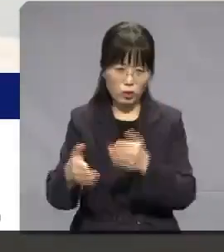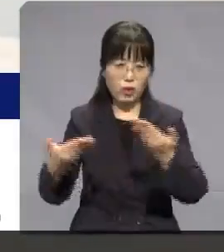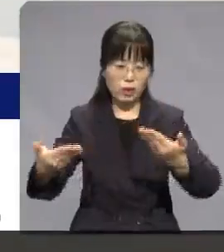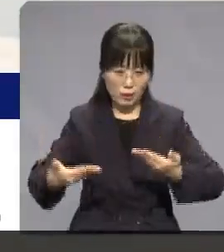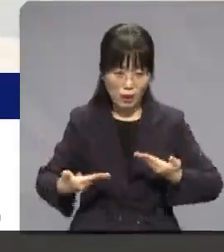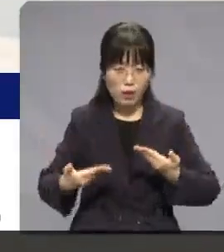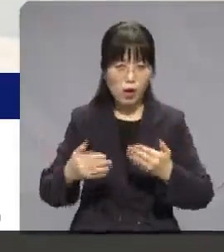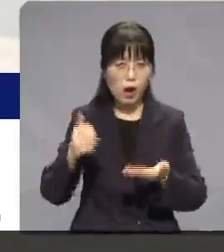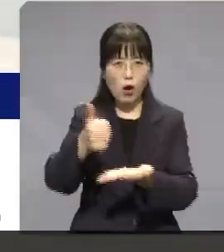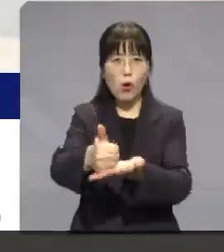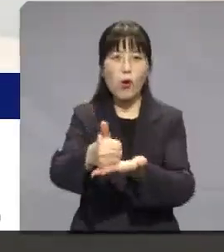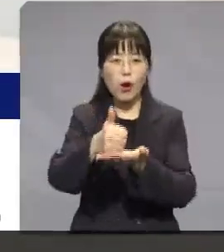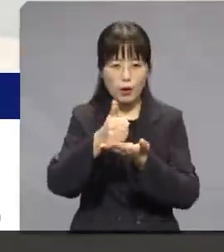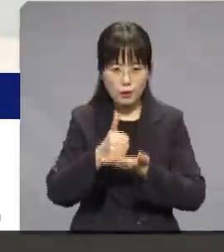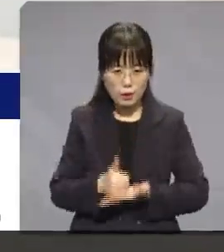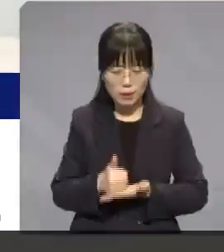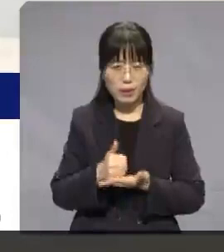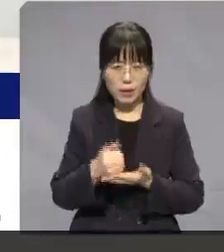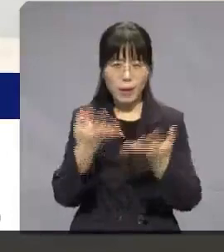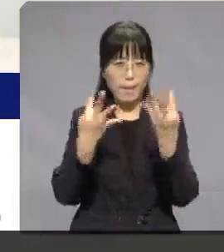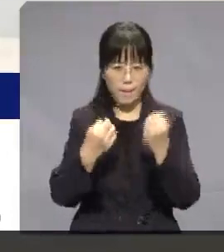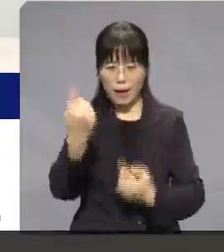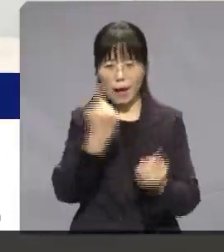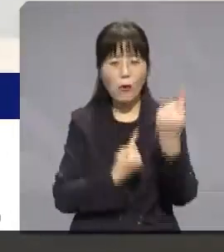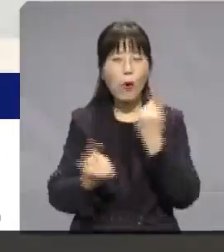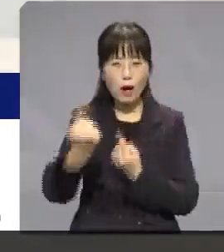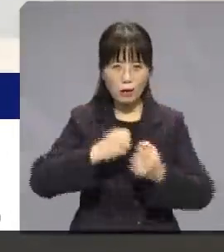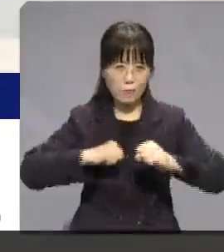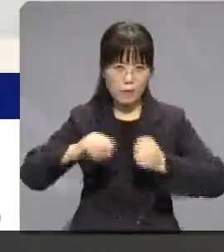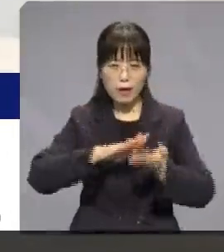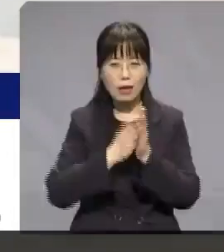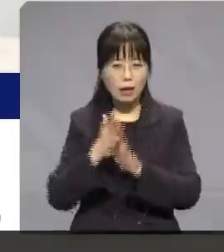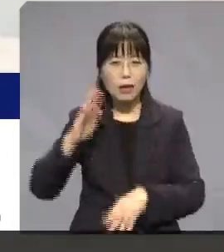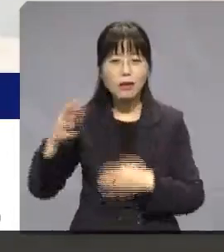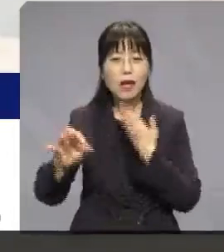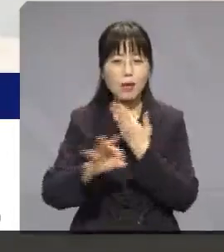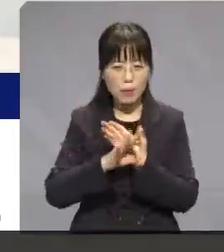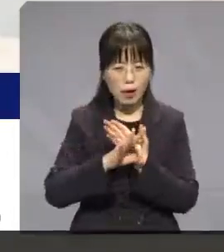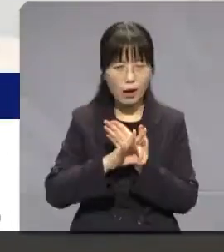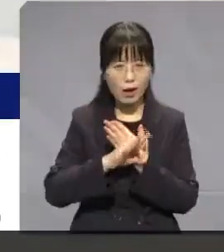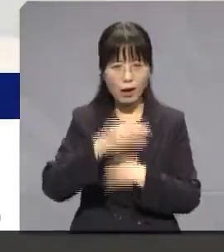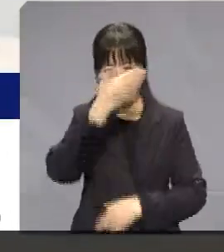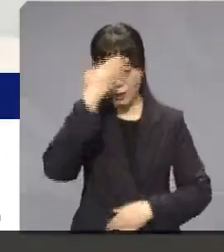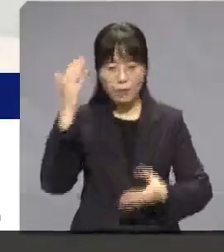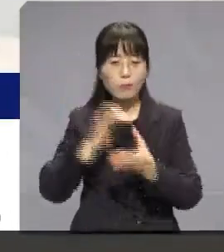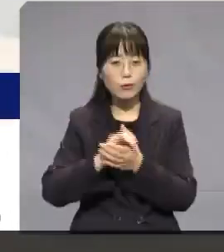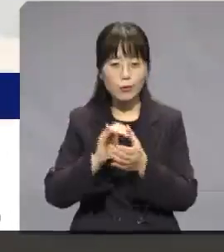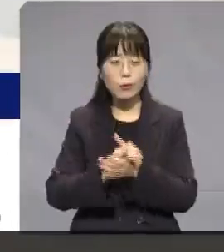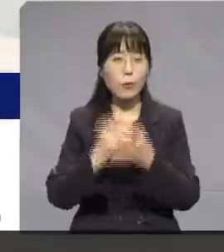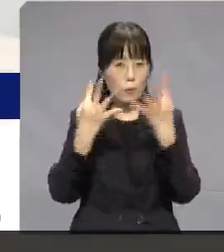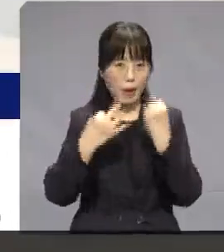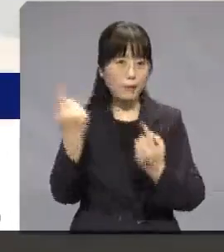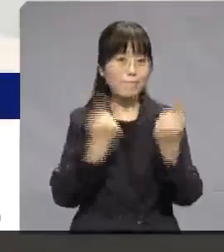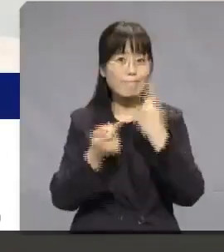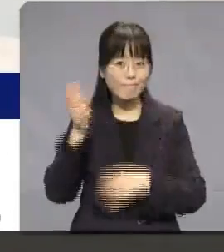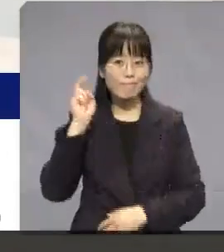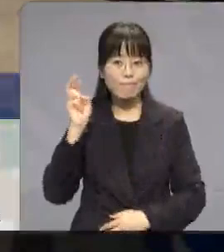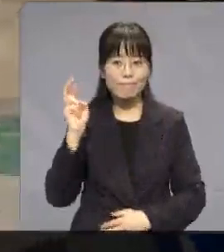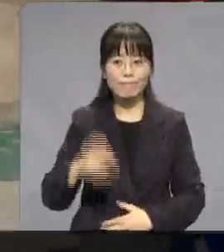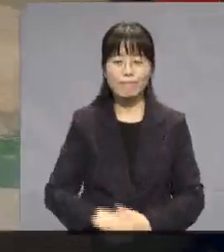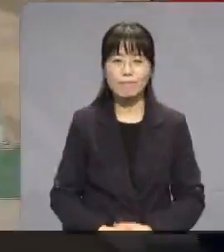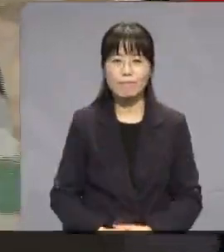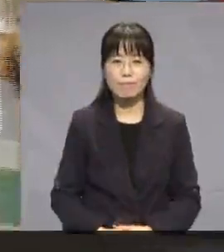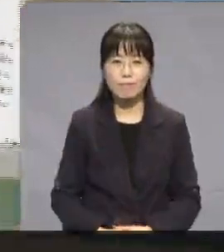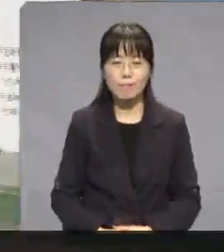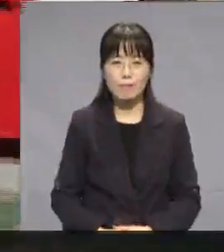해서 관광객들이 좀 더 많이 와서 활성화되게끔 하면 젊은 친구들도 많이 오지 않을까.